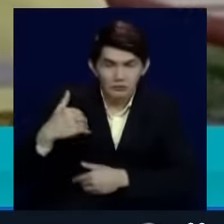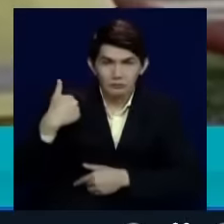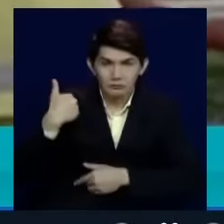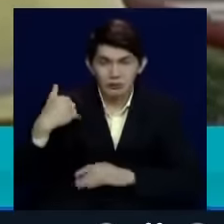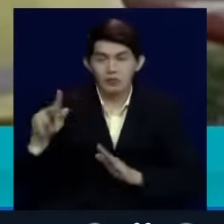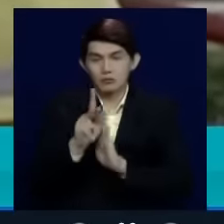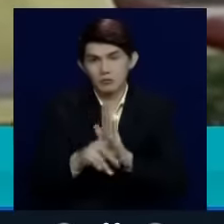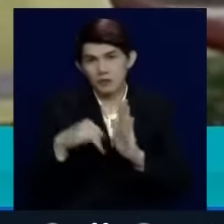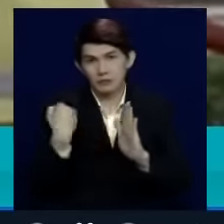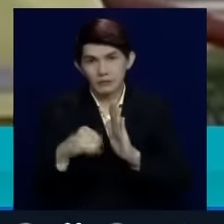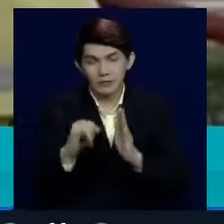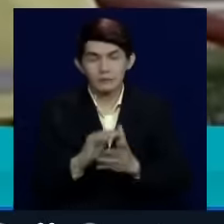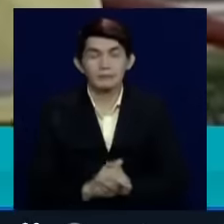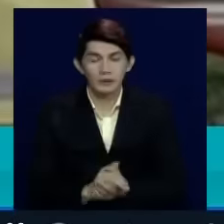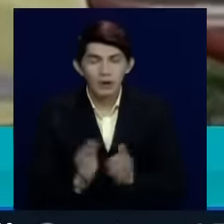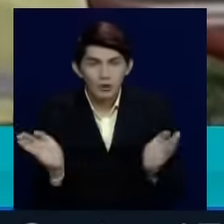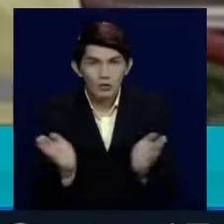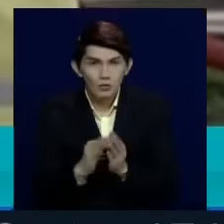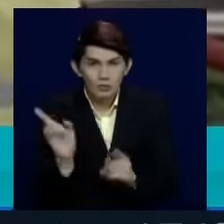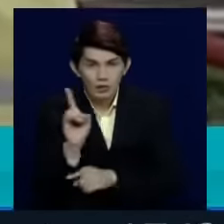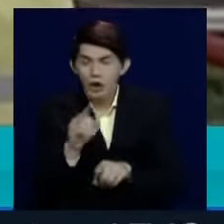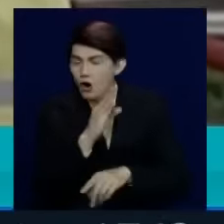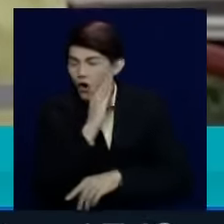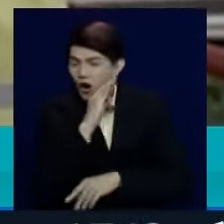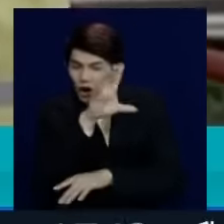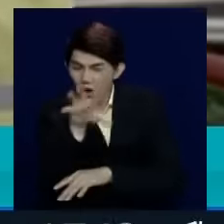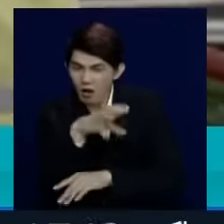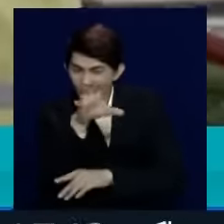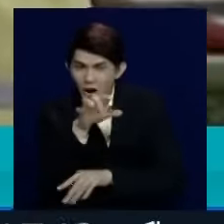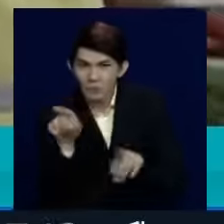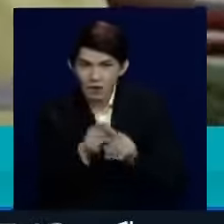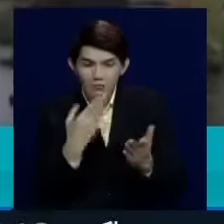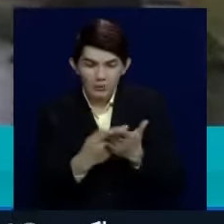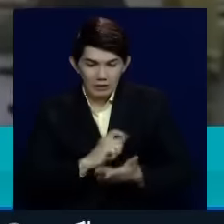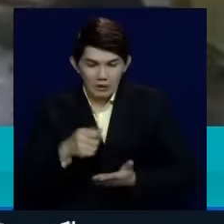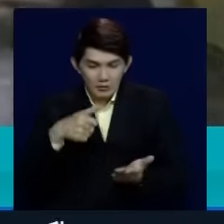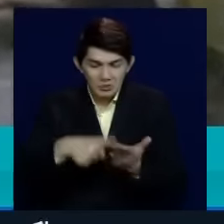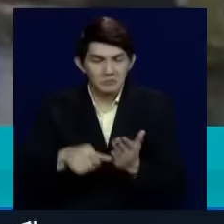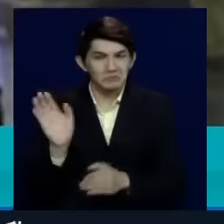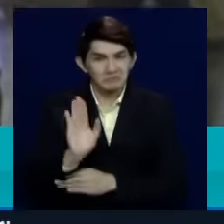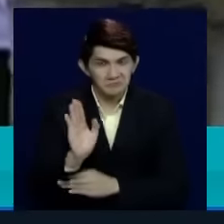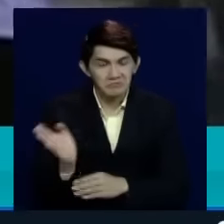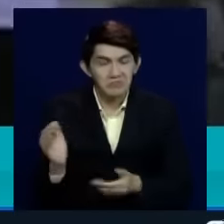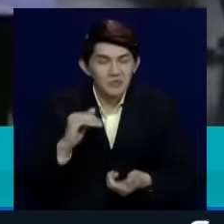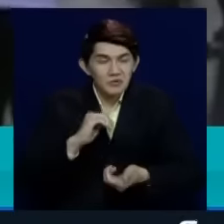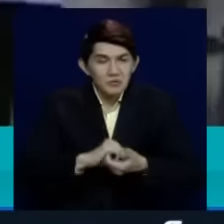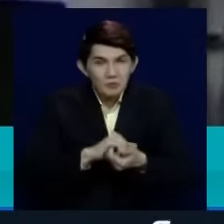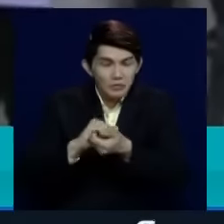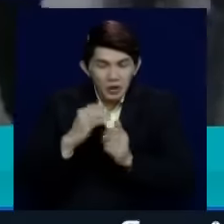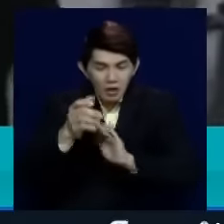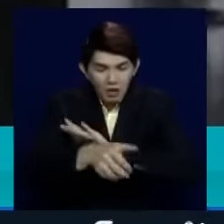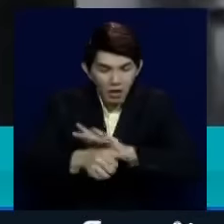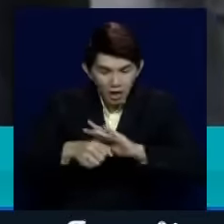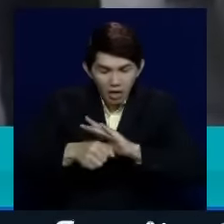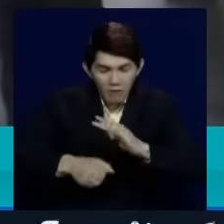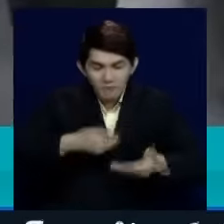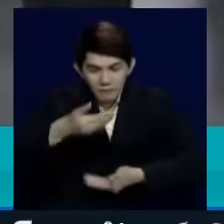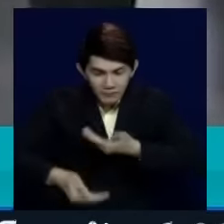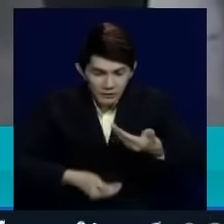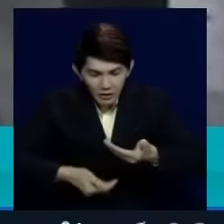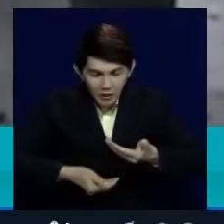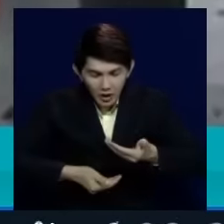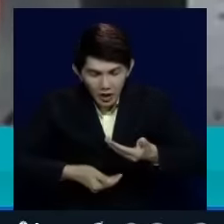โดยผิดกฎหมายร่วมกันสำแดงเท็จเพื่อหลีกเลี่ยงการชำระภาษีและร่วมกันช่วยซ่อนเร้นช่วยจำหน่าช่วย